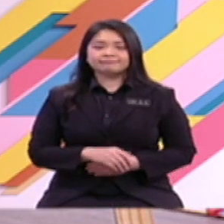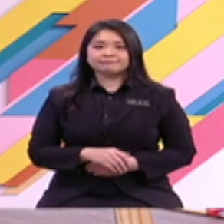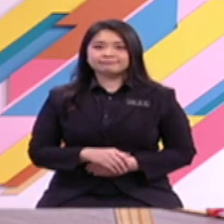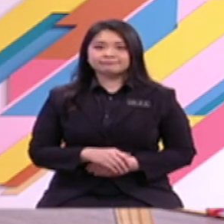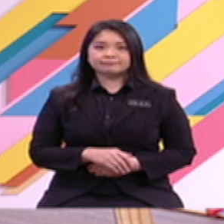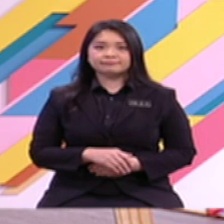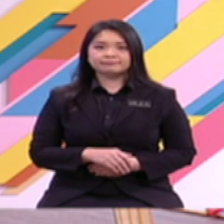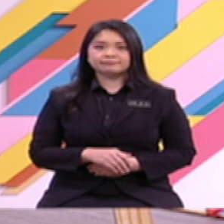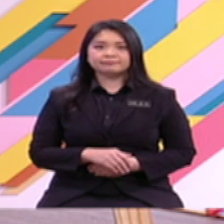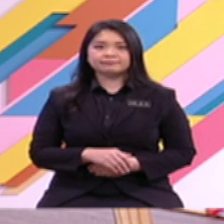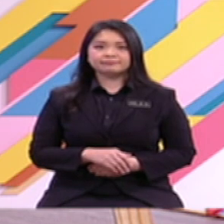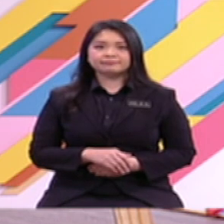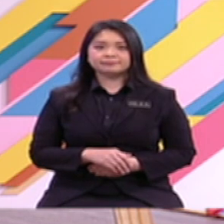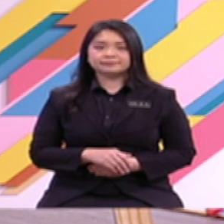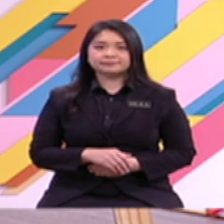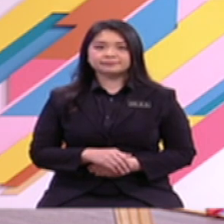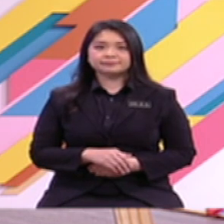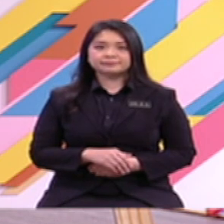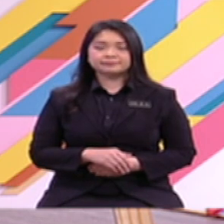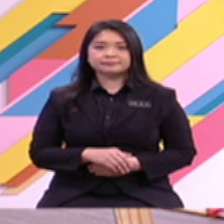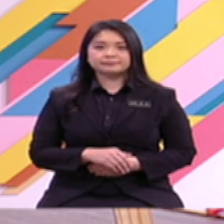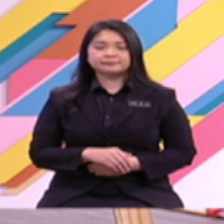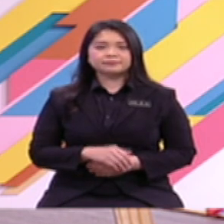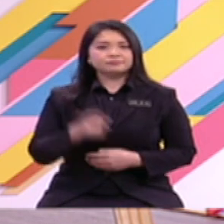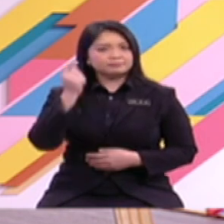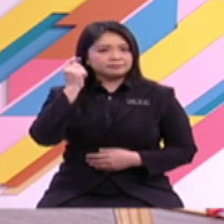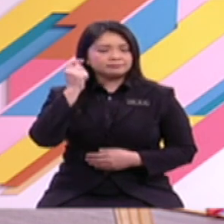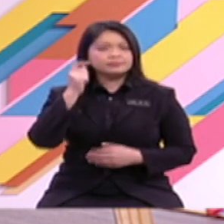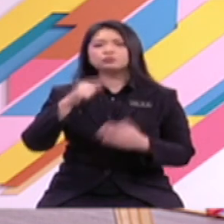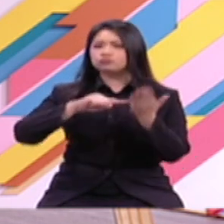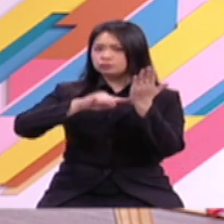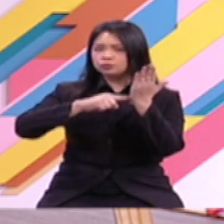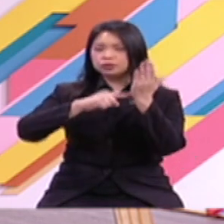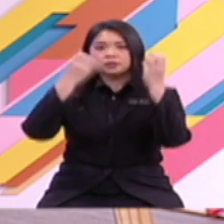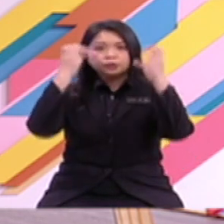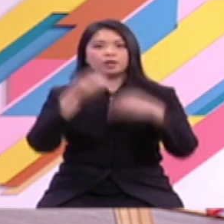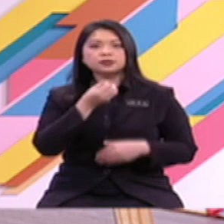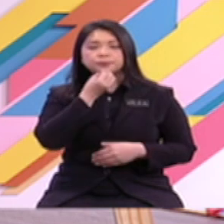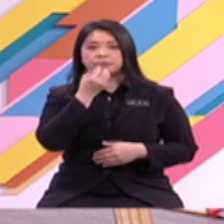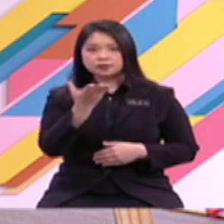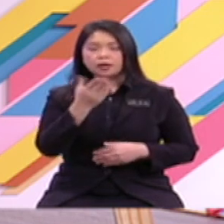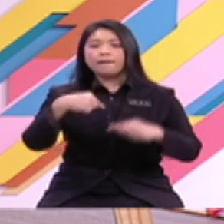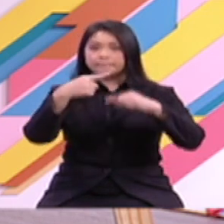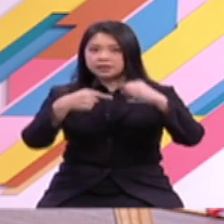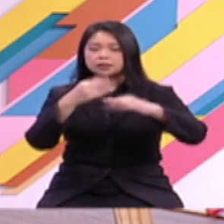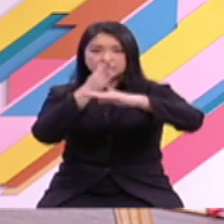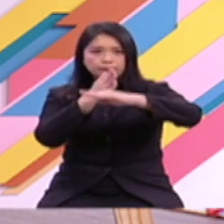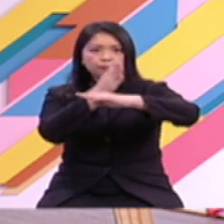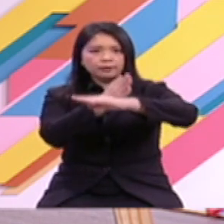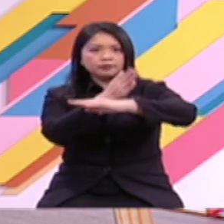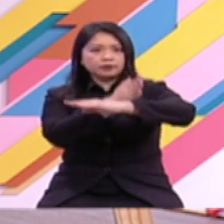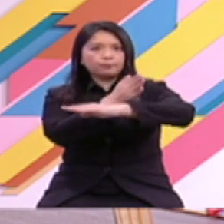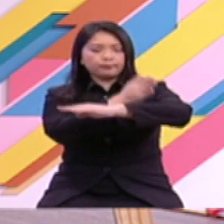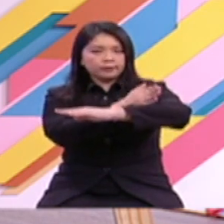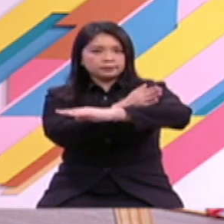m Berapa kawat tadi saya disebut kalau mengembang kalau rasa